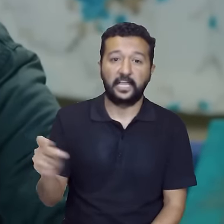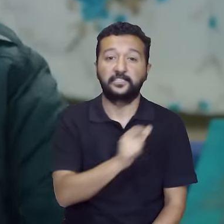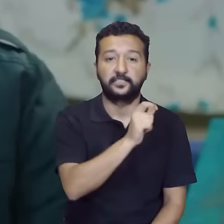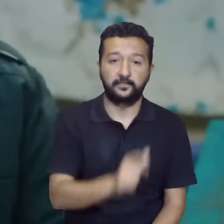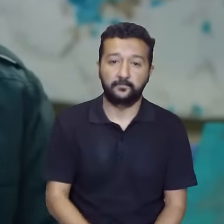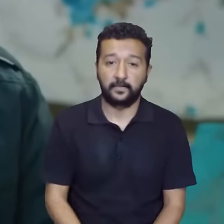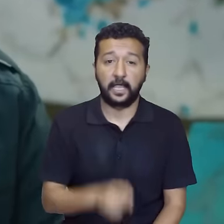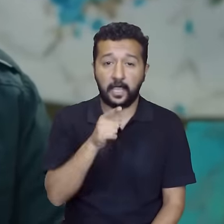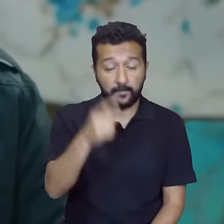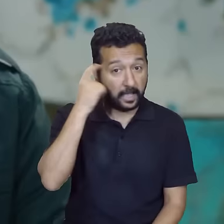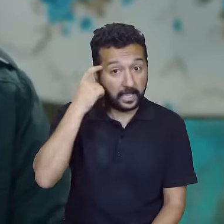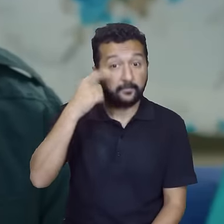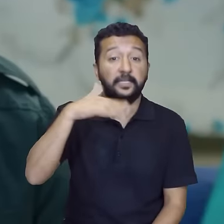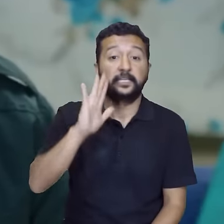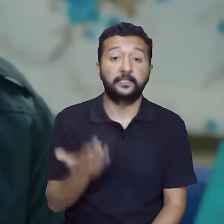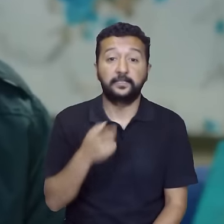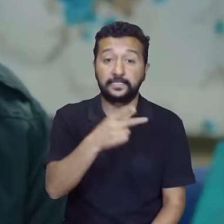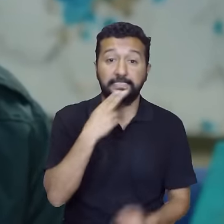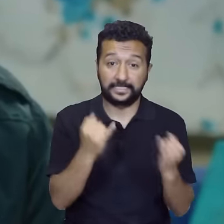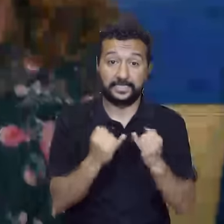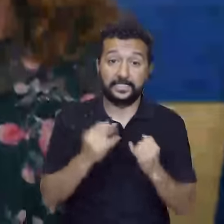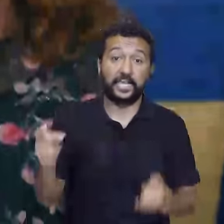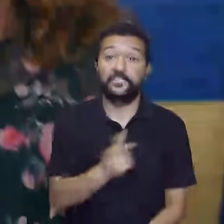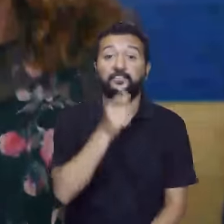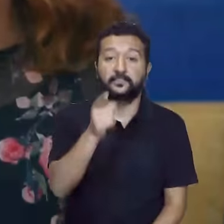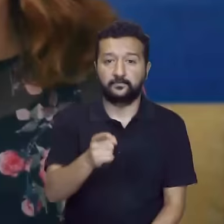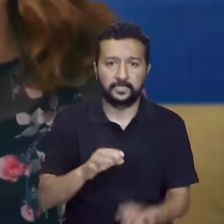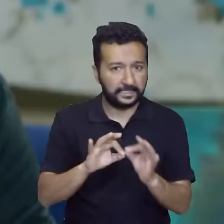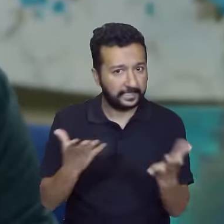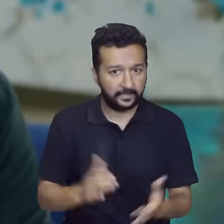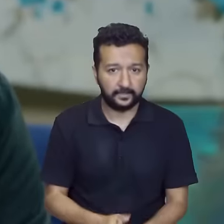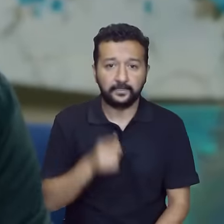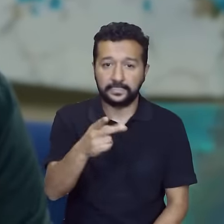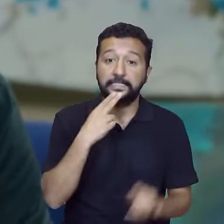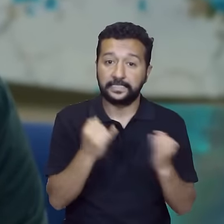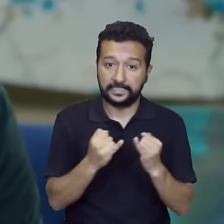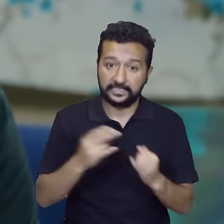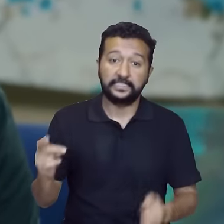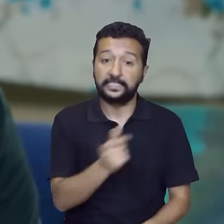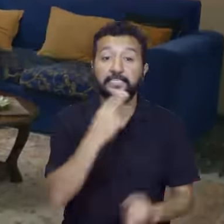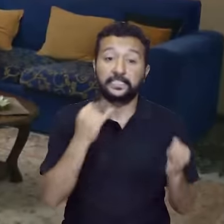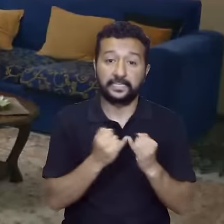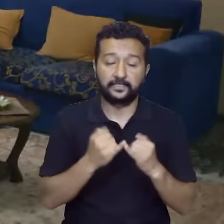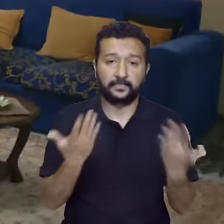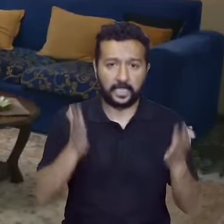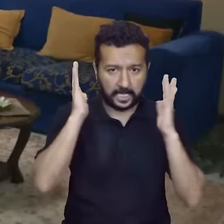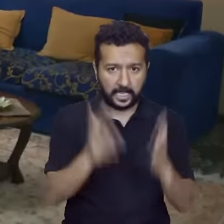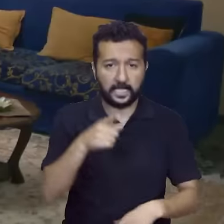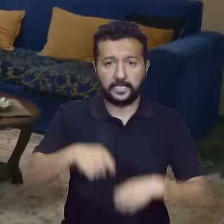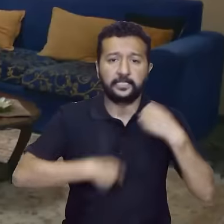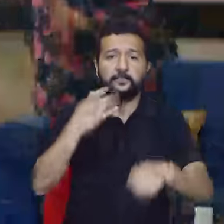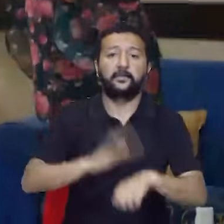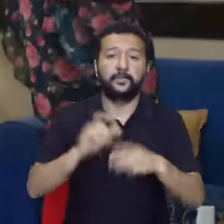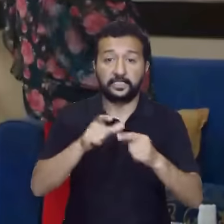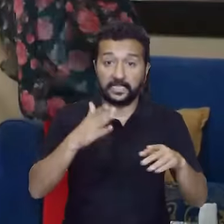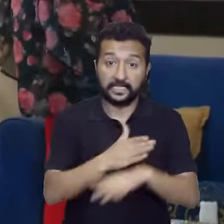Kaçıracağım. Ama aklımı değil, bacısını kaçıracağım. Ne? Bacısını kaçıracağım, bacısını. Aa, saçmalama